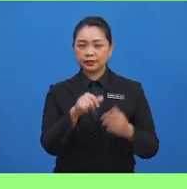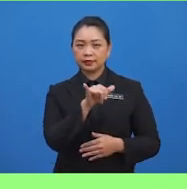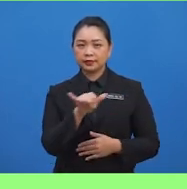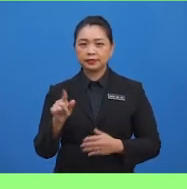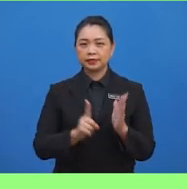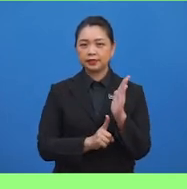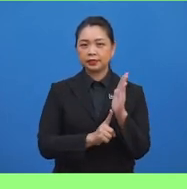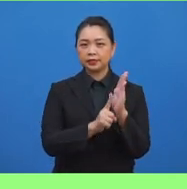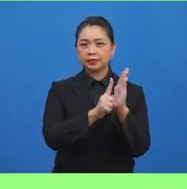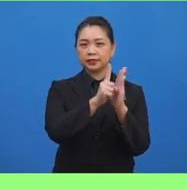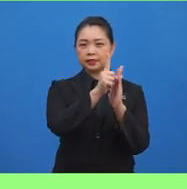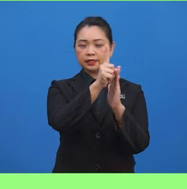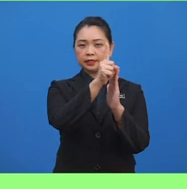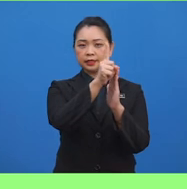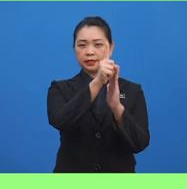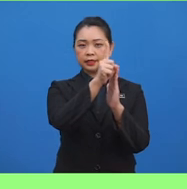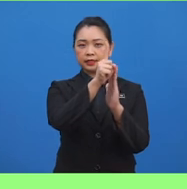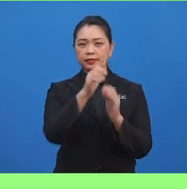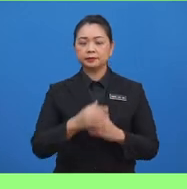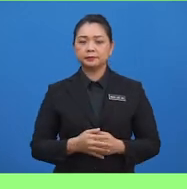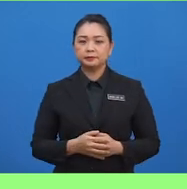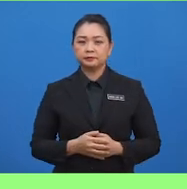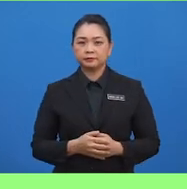nilainya tinggi